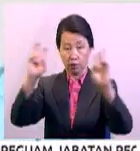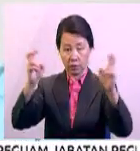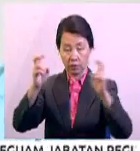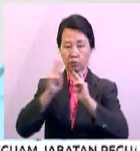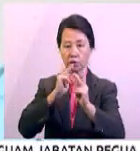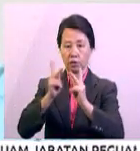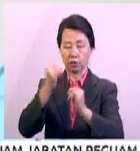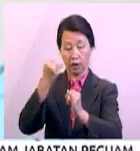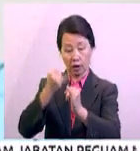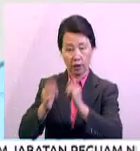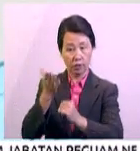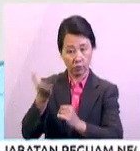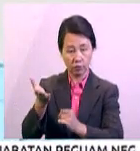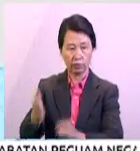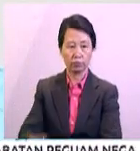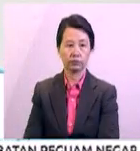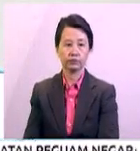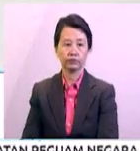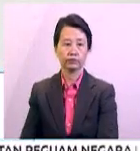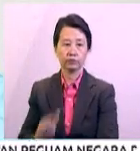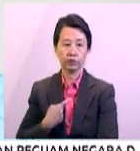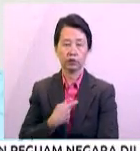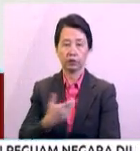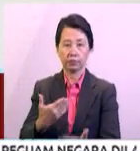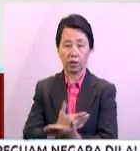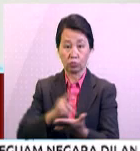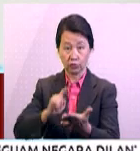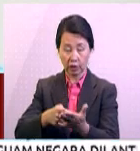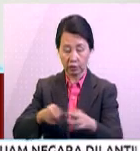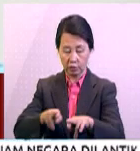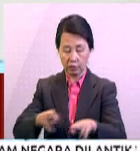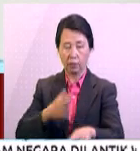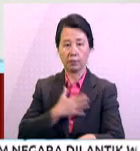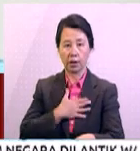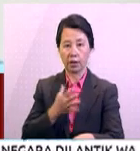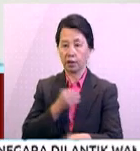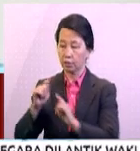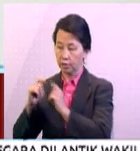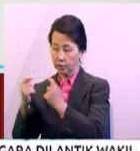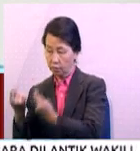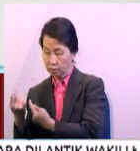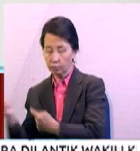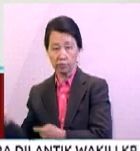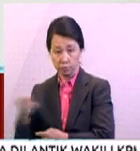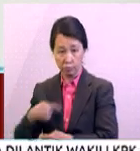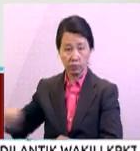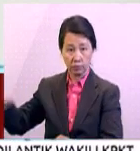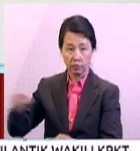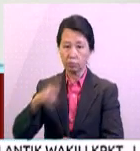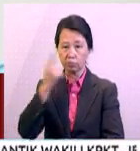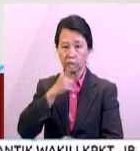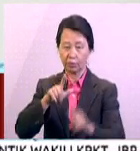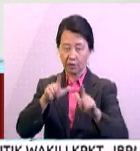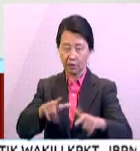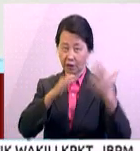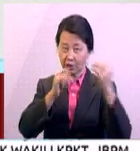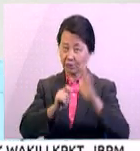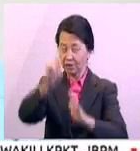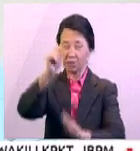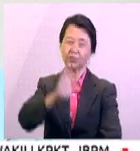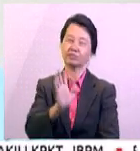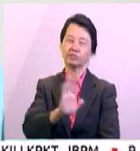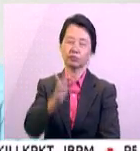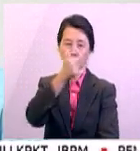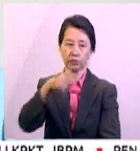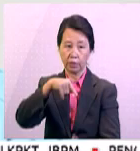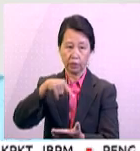Kita orang pun baru saja start record, saya dengan tim saya. So dekat situ kita orang tak nak letak harapan yang sangat-sangat tinggi